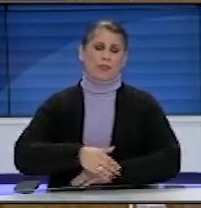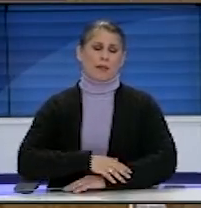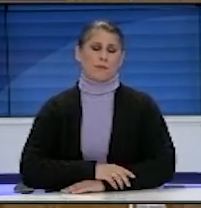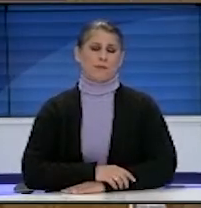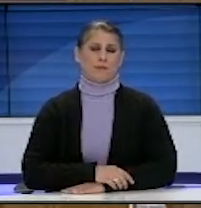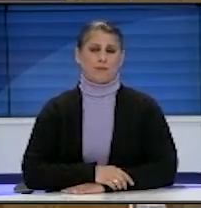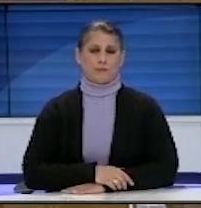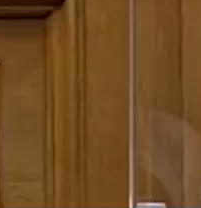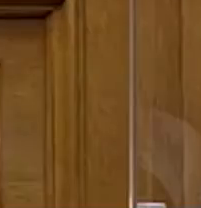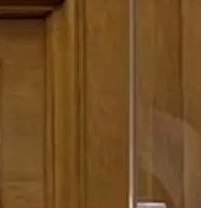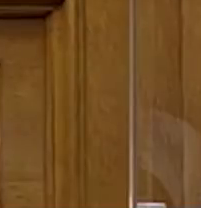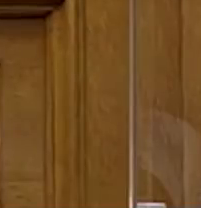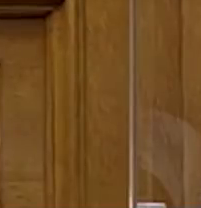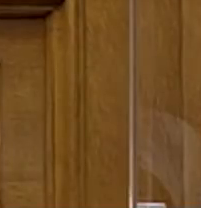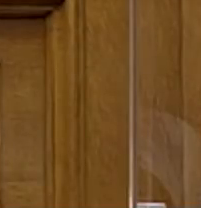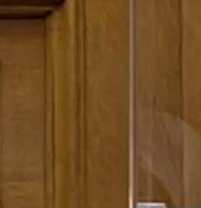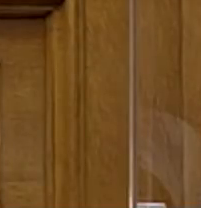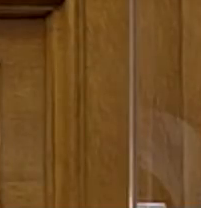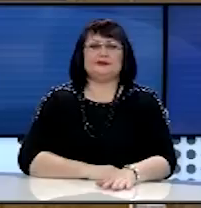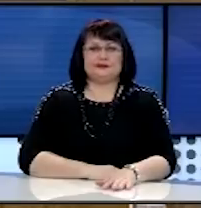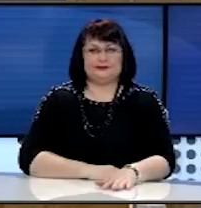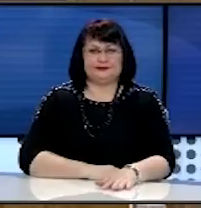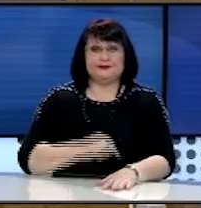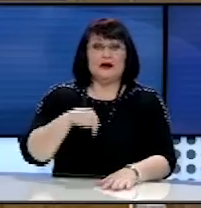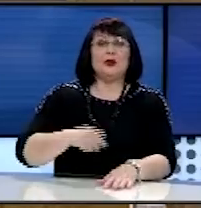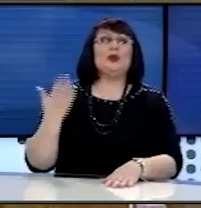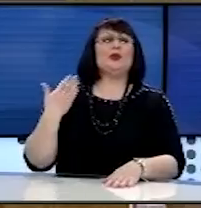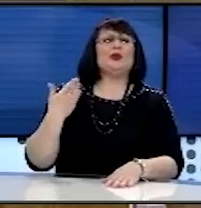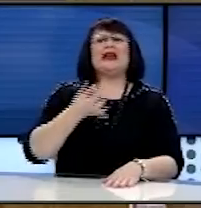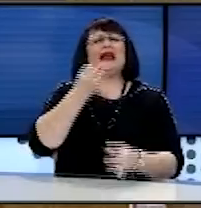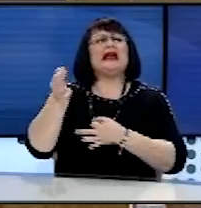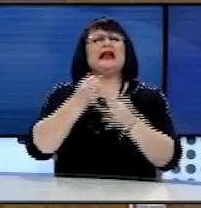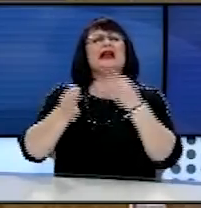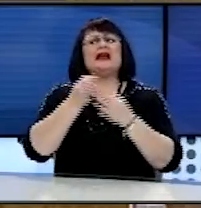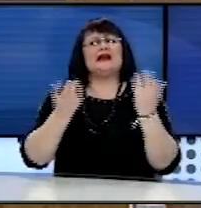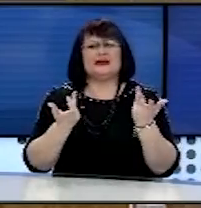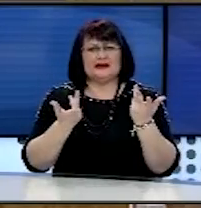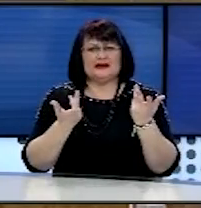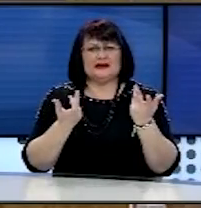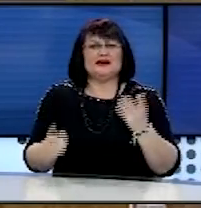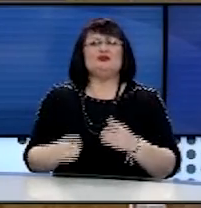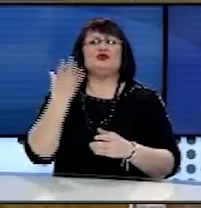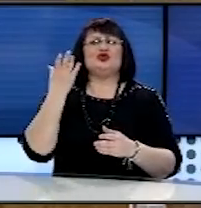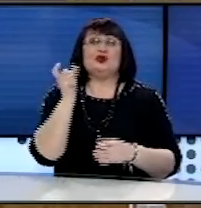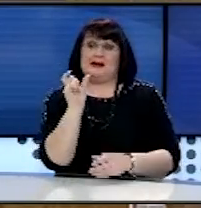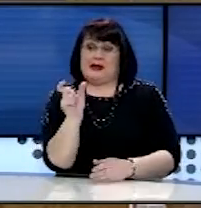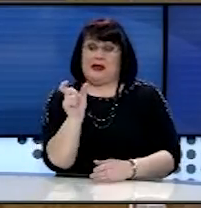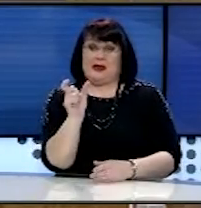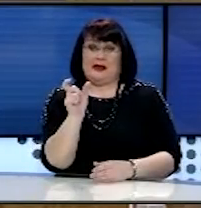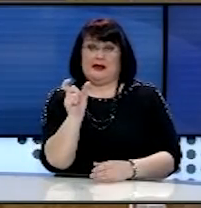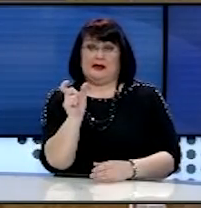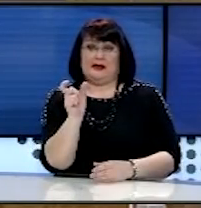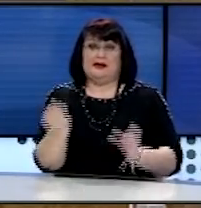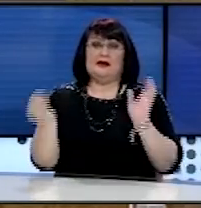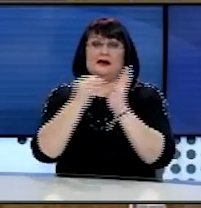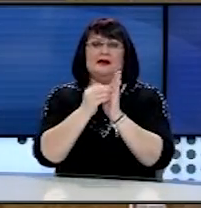αργότερα. Τώρα τελευταία μάλιστα βρήκαμε καινούριο χαβά. Ένας καινούριος όρος έχει